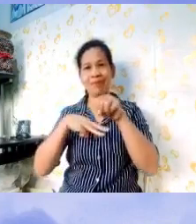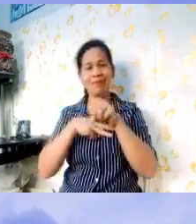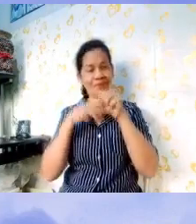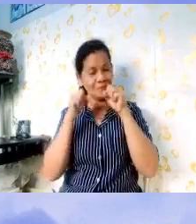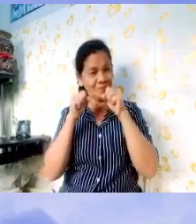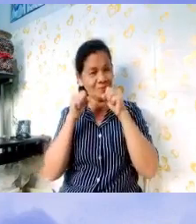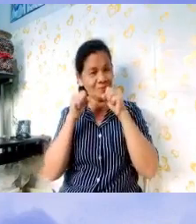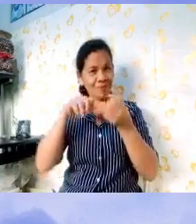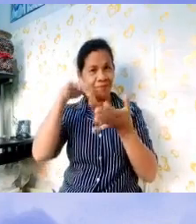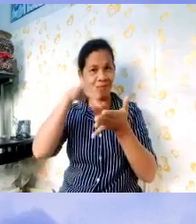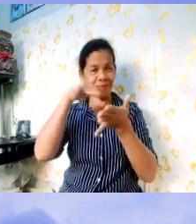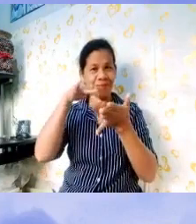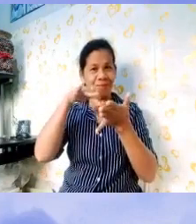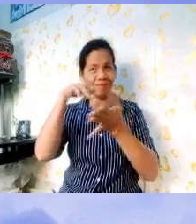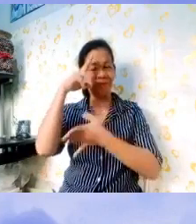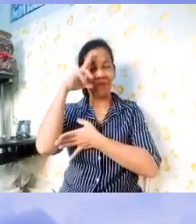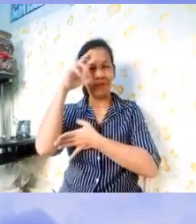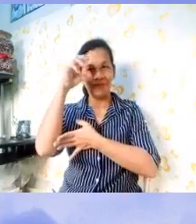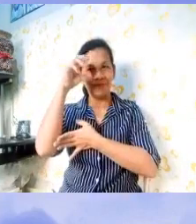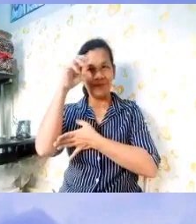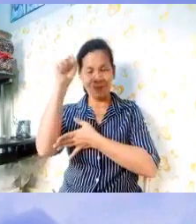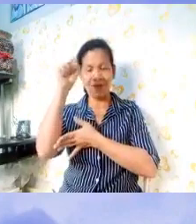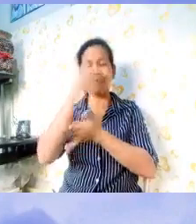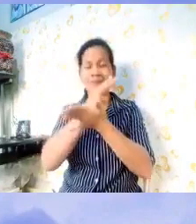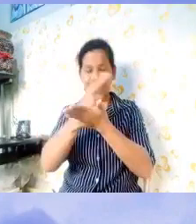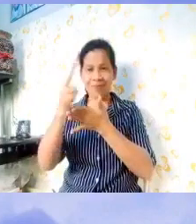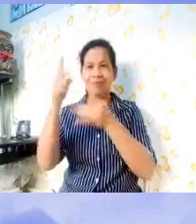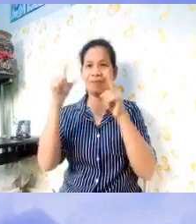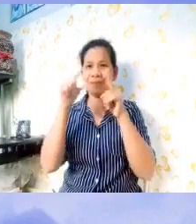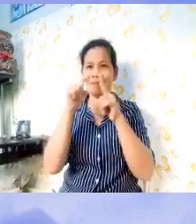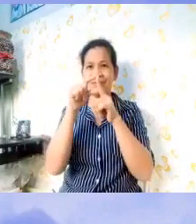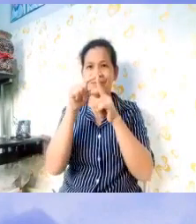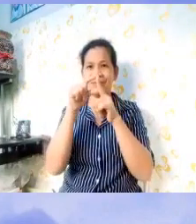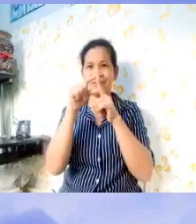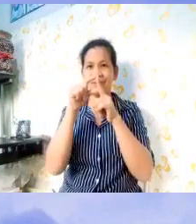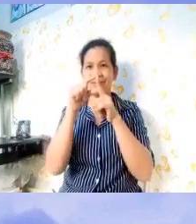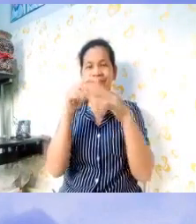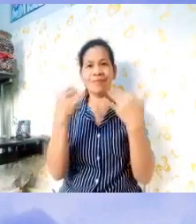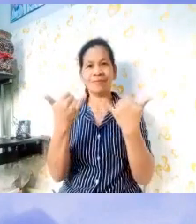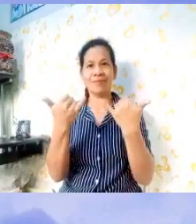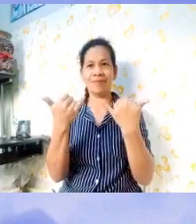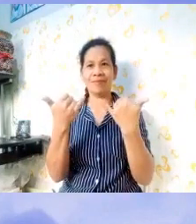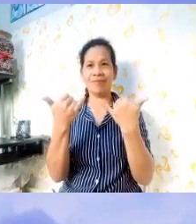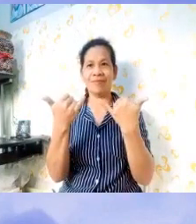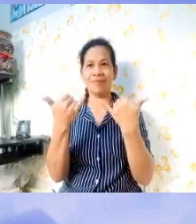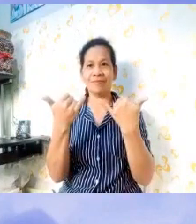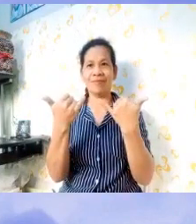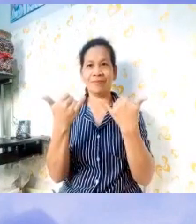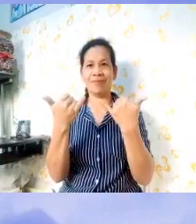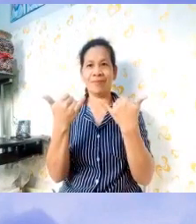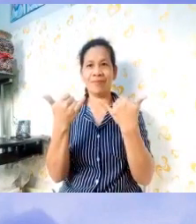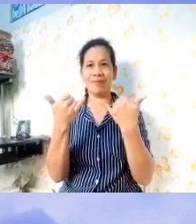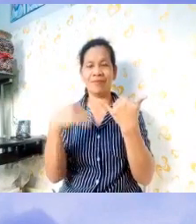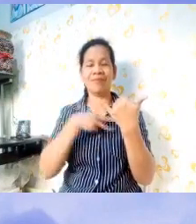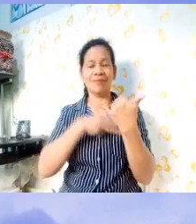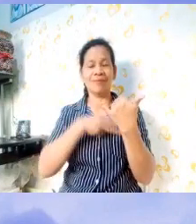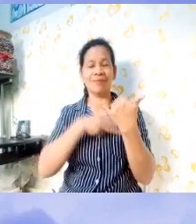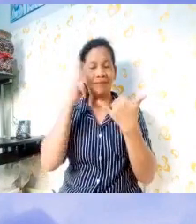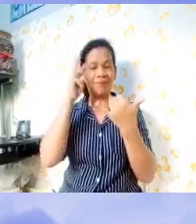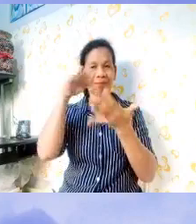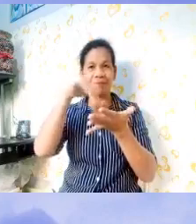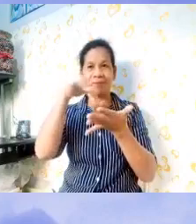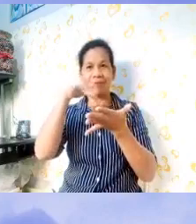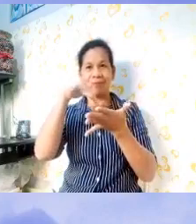ang kanyang banal na salita. So ngayon po ang atin pong pag-aaralan po ay nandun pa rin po